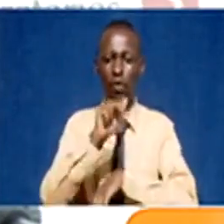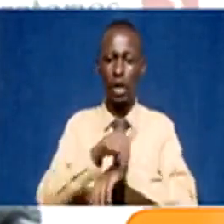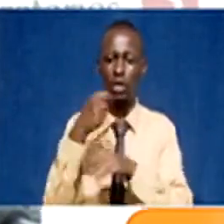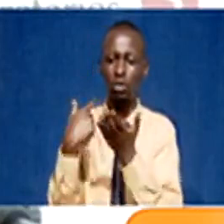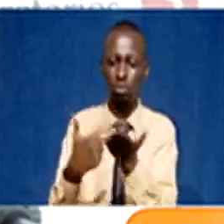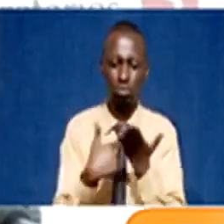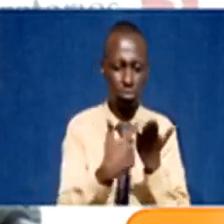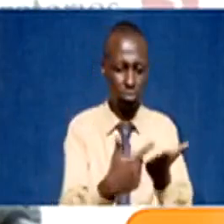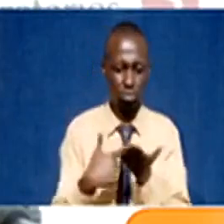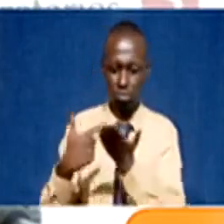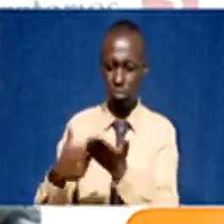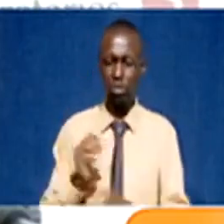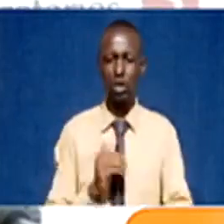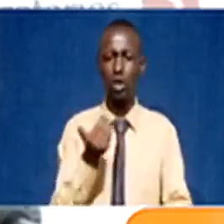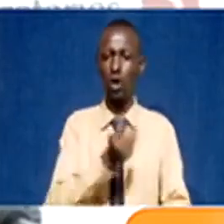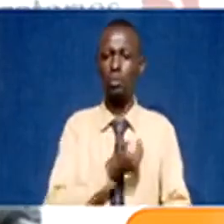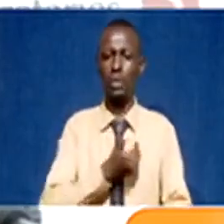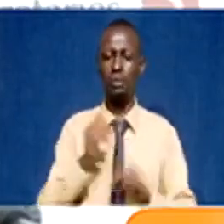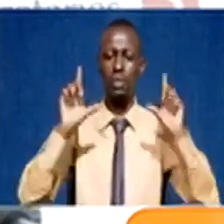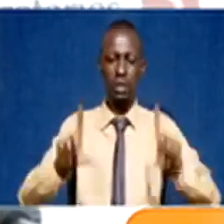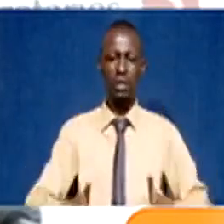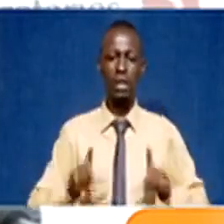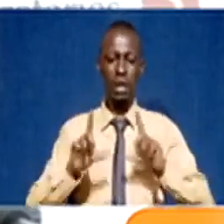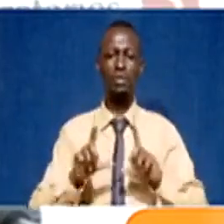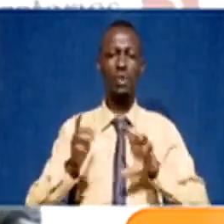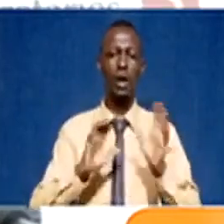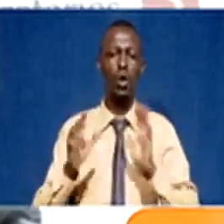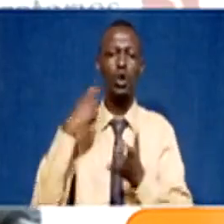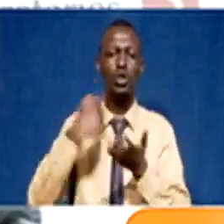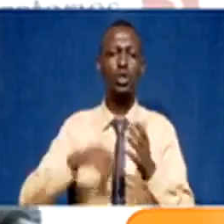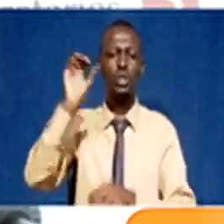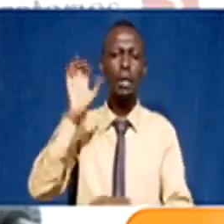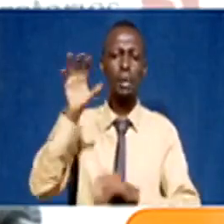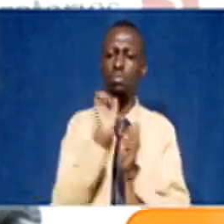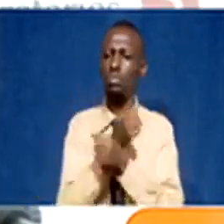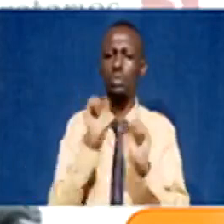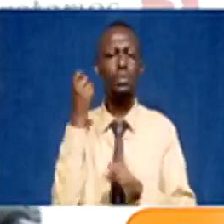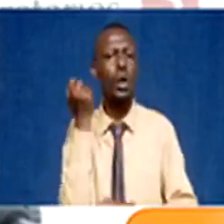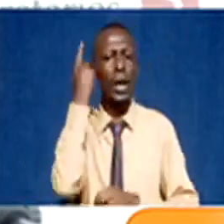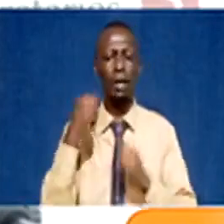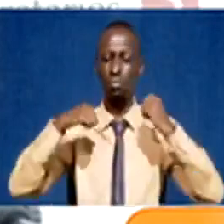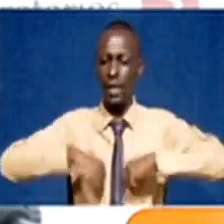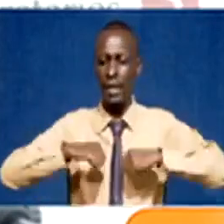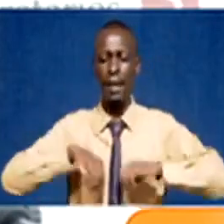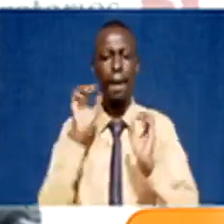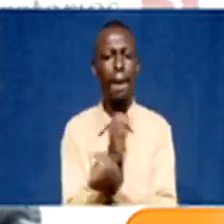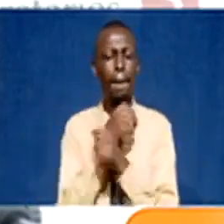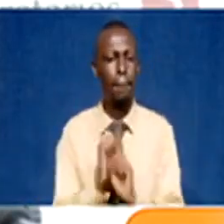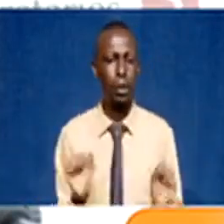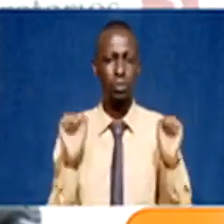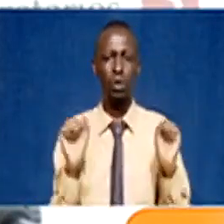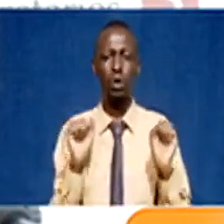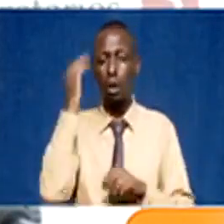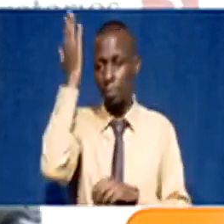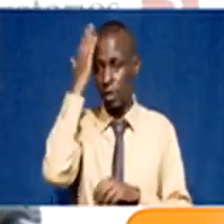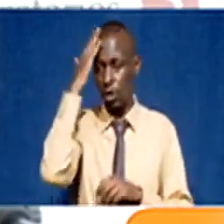Committee, high cost of living, we could not understand. We could not even agree. And I'm quite sure Kenya